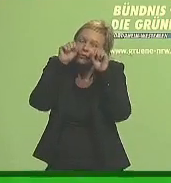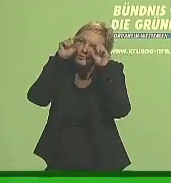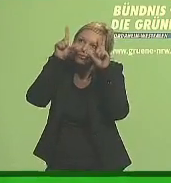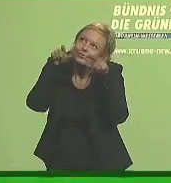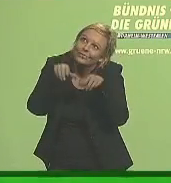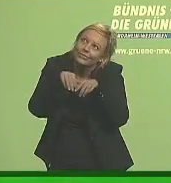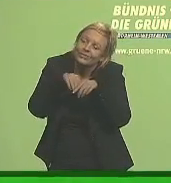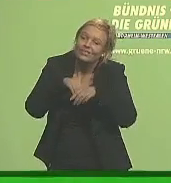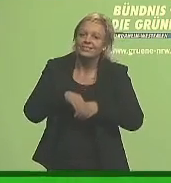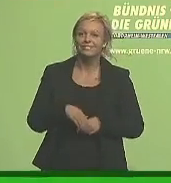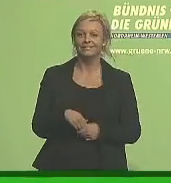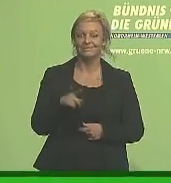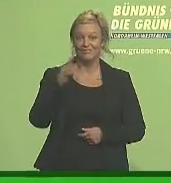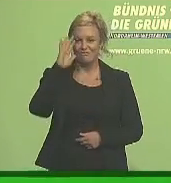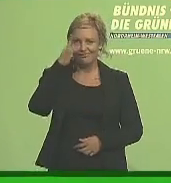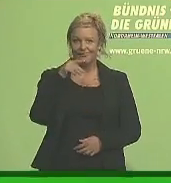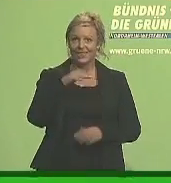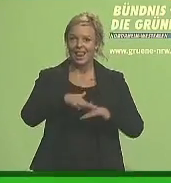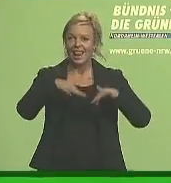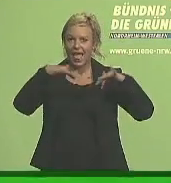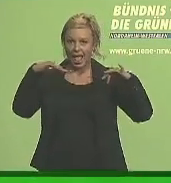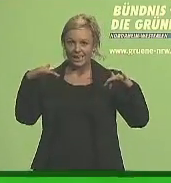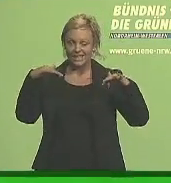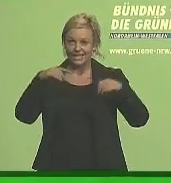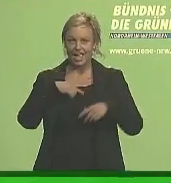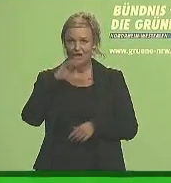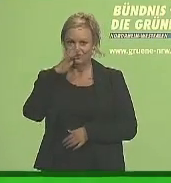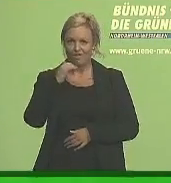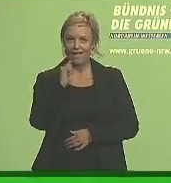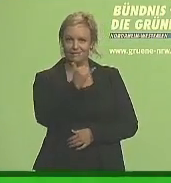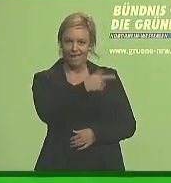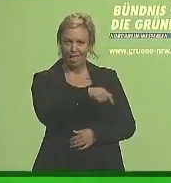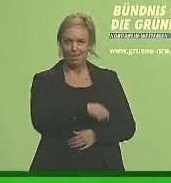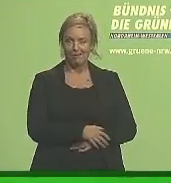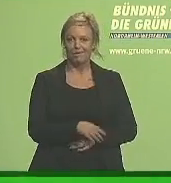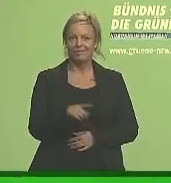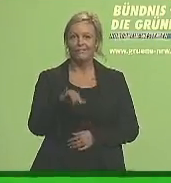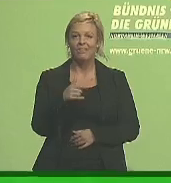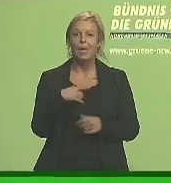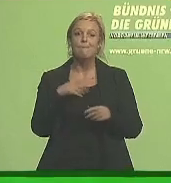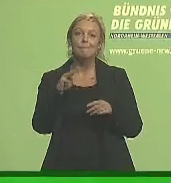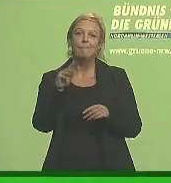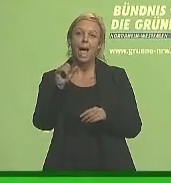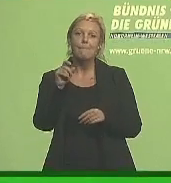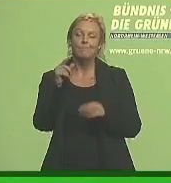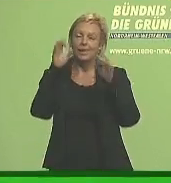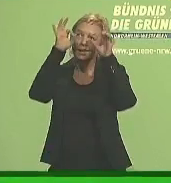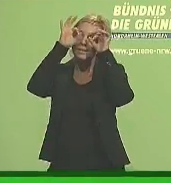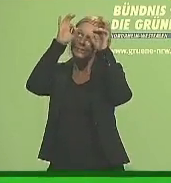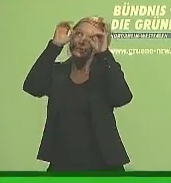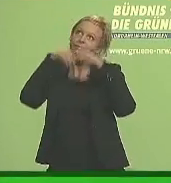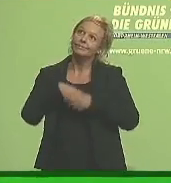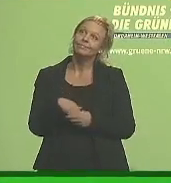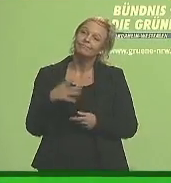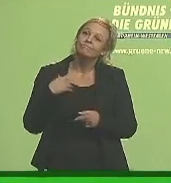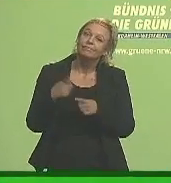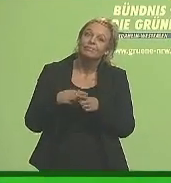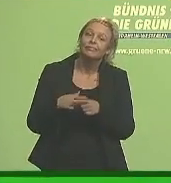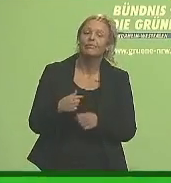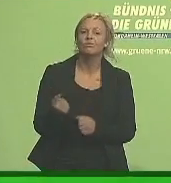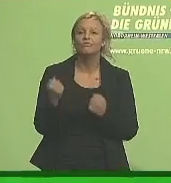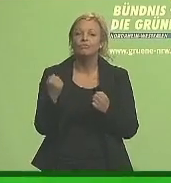im Landtag sind die schwarz-gelb, gucken einen mit Bambi-Augen an und fordern uns auf, endlich die Energiewende in